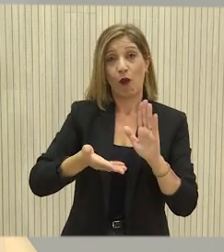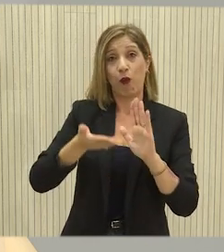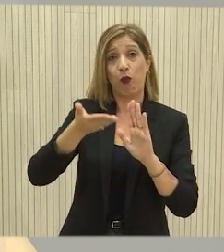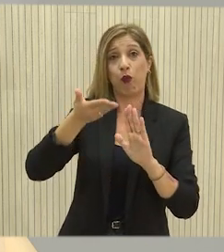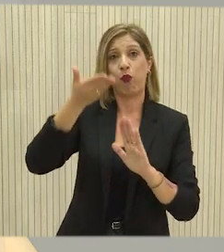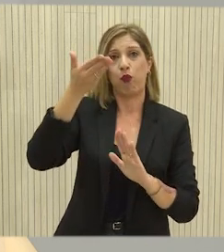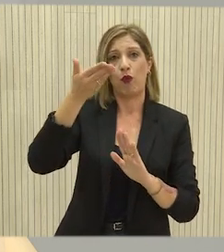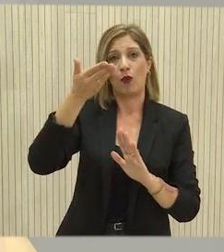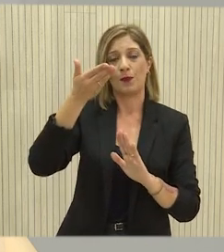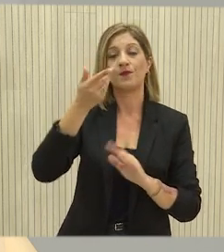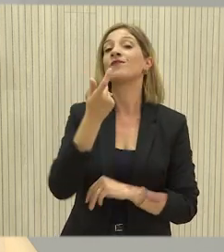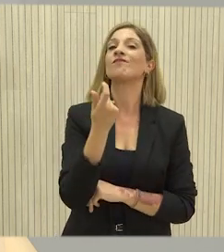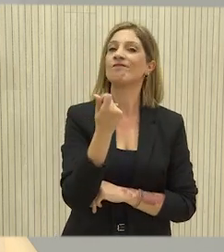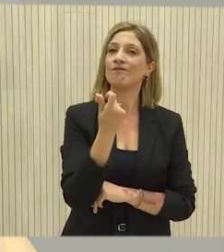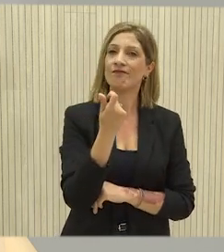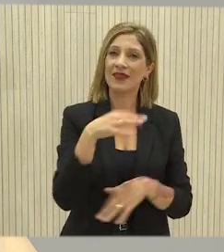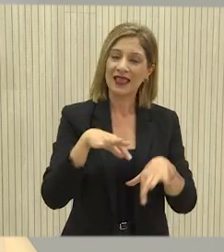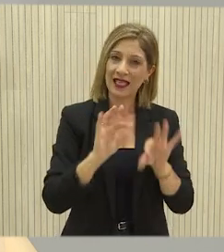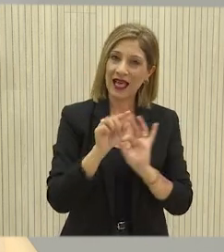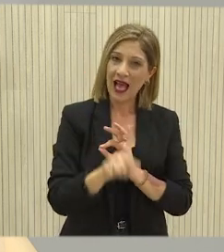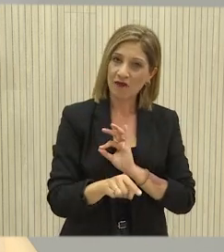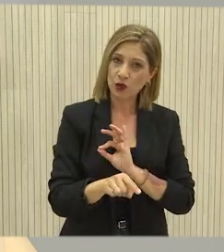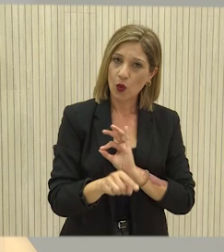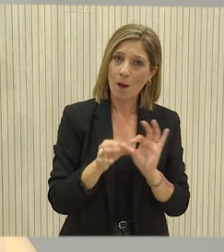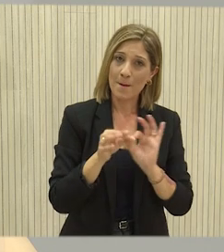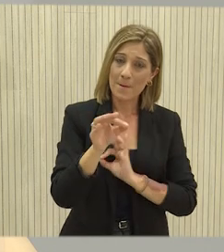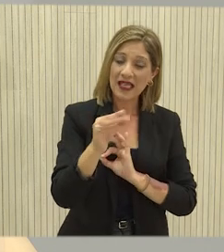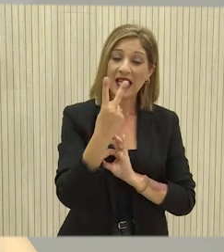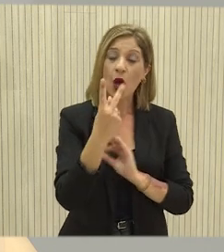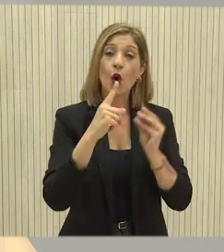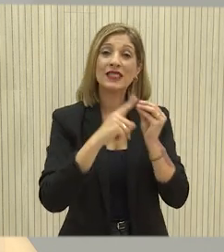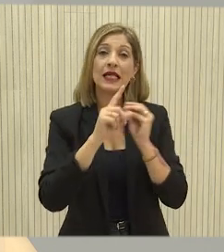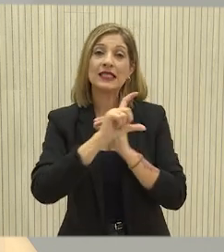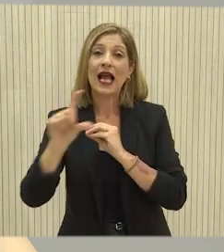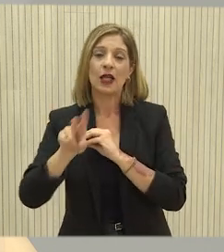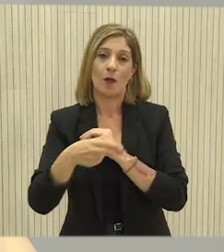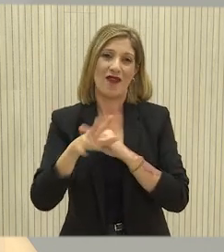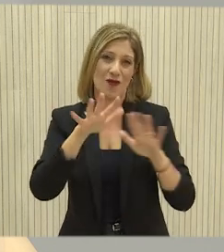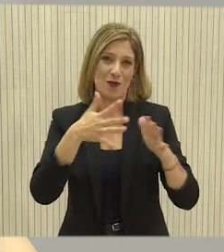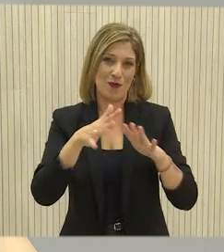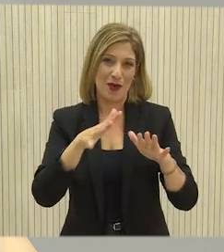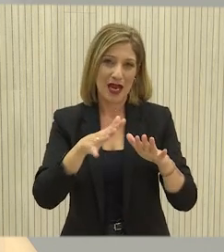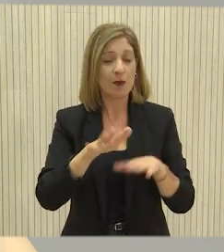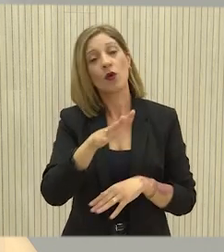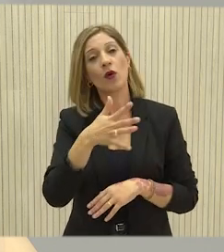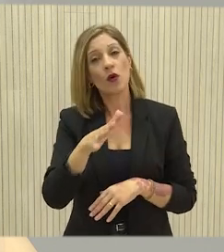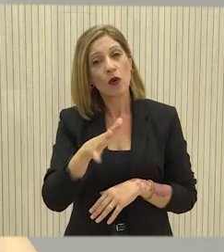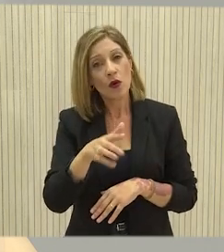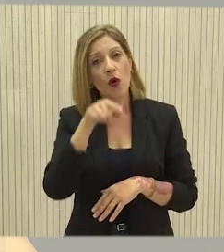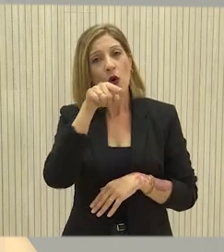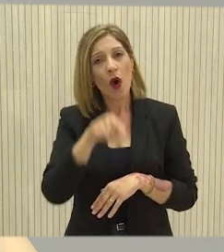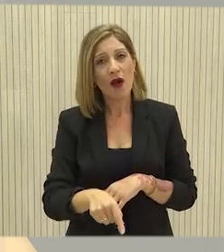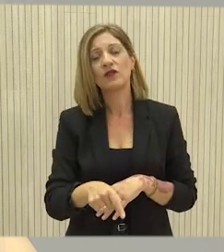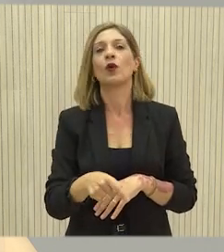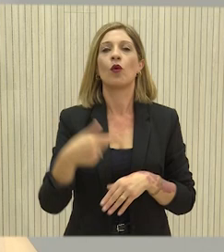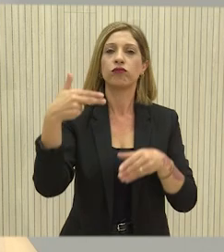αύξηση. Το κόστος από την εφαρμογή αυτών των μέτρων ανέρχεται στα 26 περίπου εκατομμύρια ευρώ. Συγκεκριμένα, οι ρυθμίσεις που